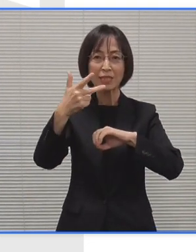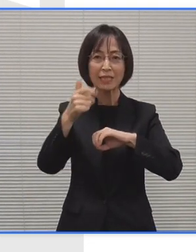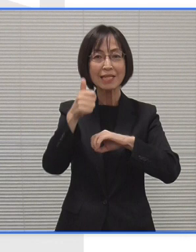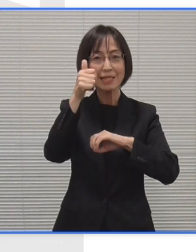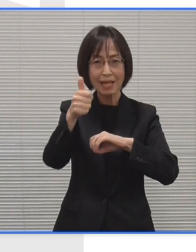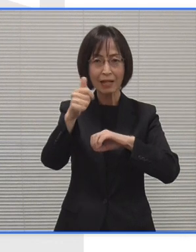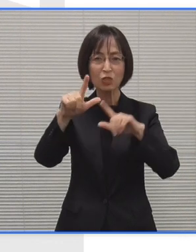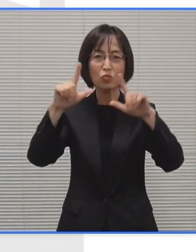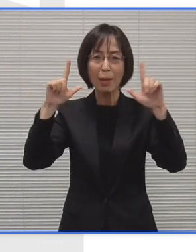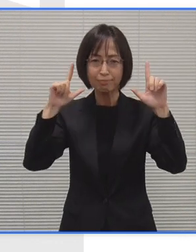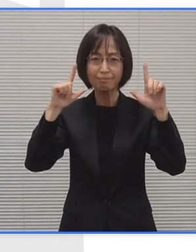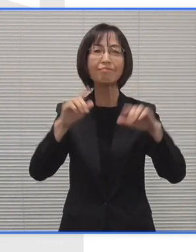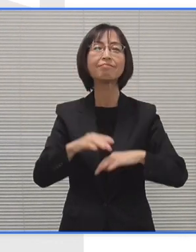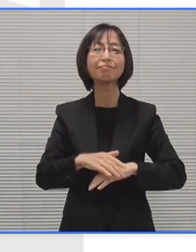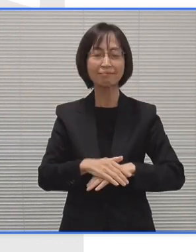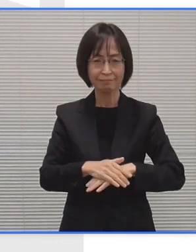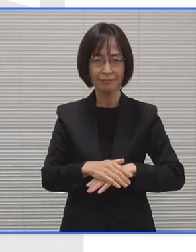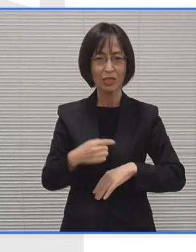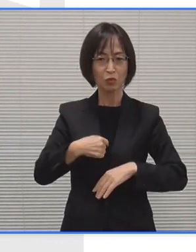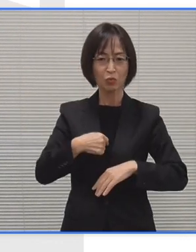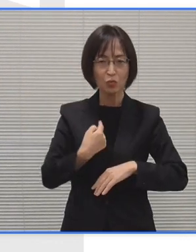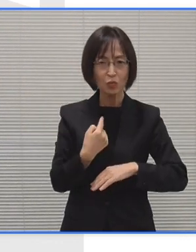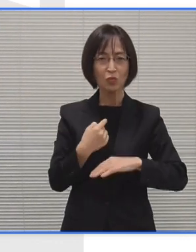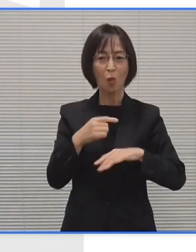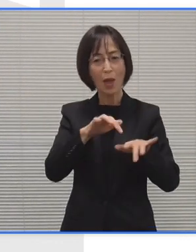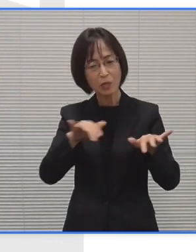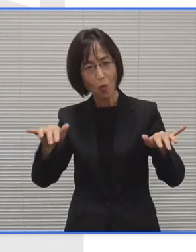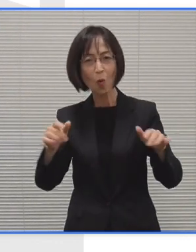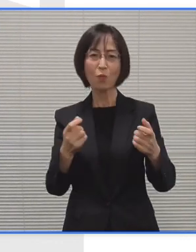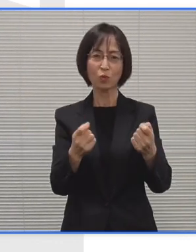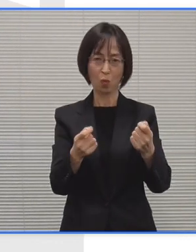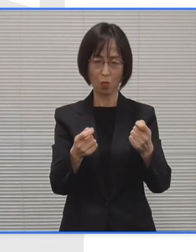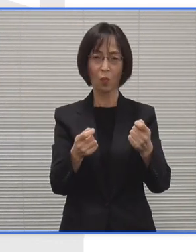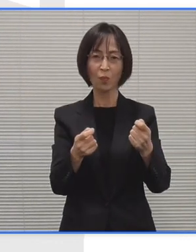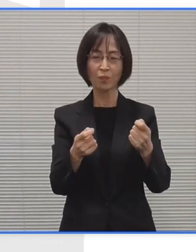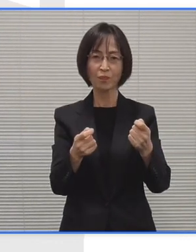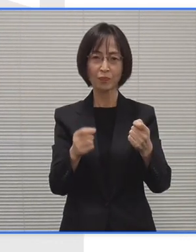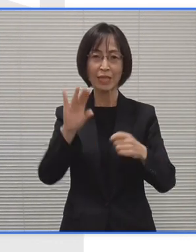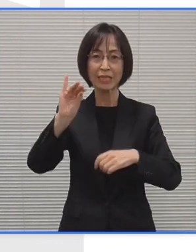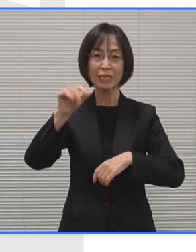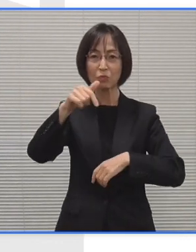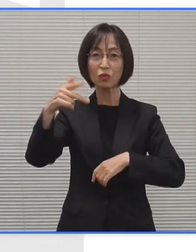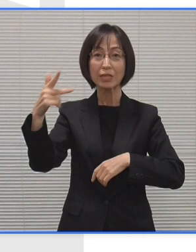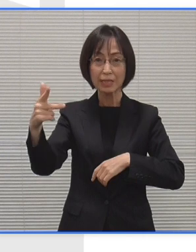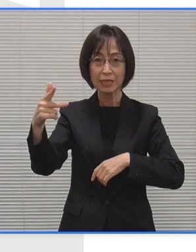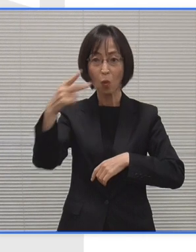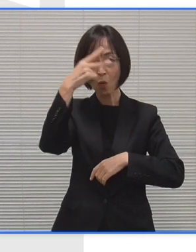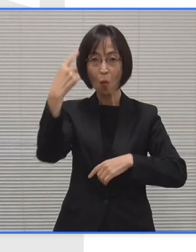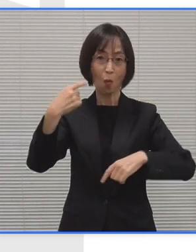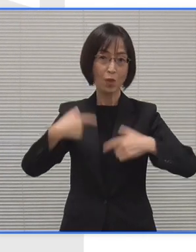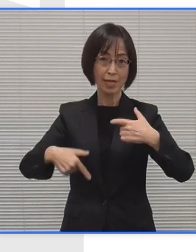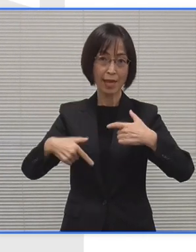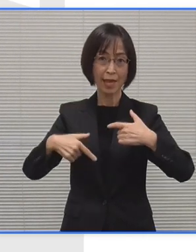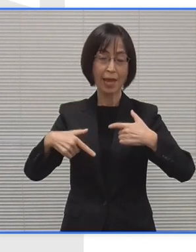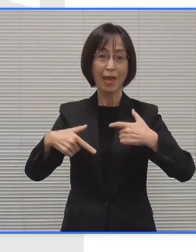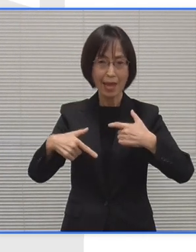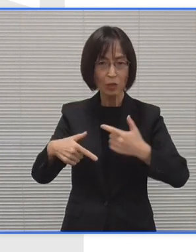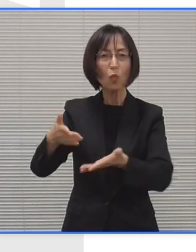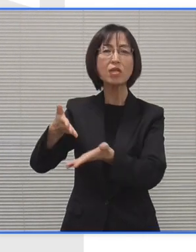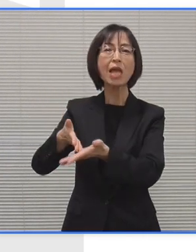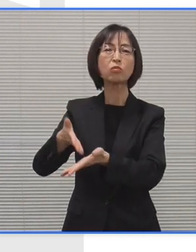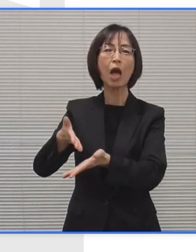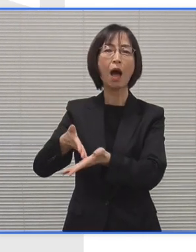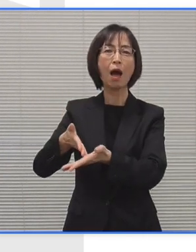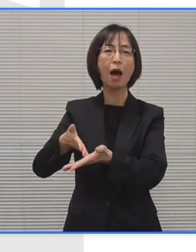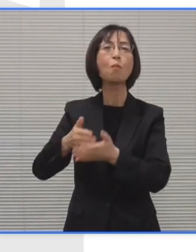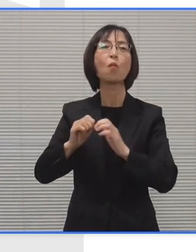出演されまして、ご自身の演奏もそうですけれども、秩父市の高校生たちへのレクチャーを行う